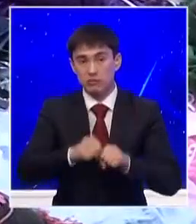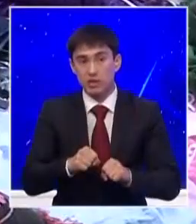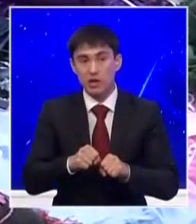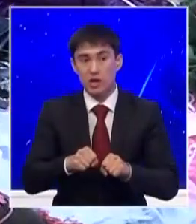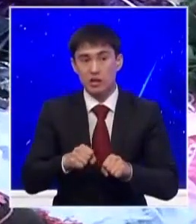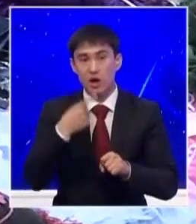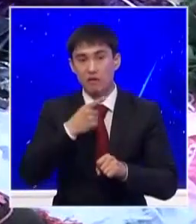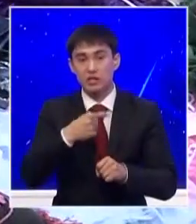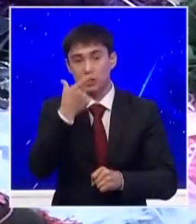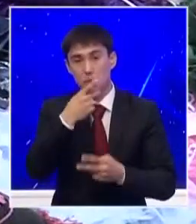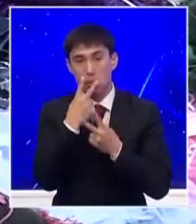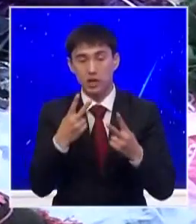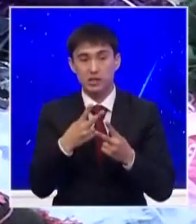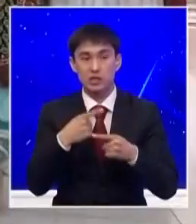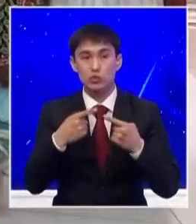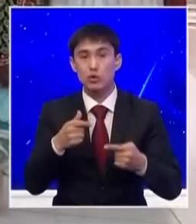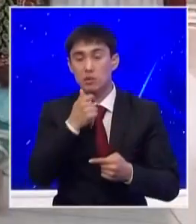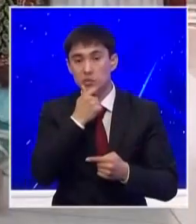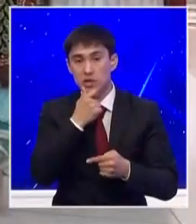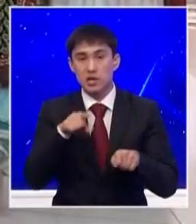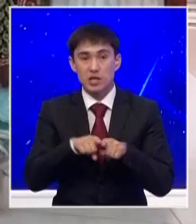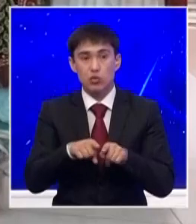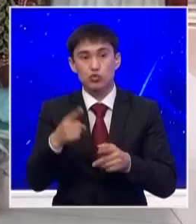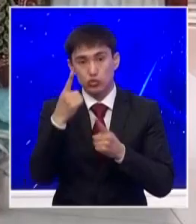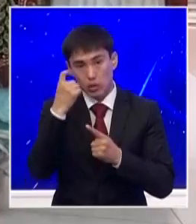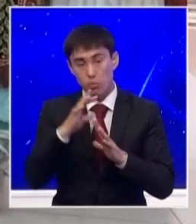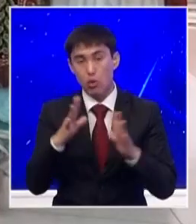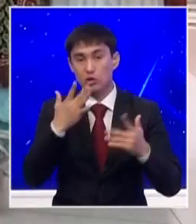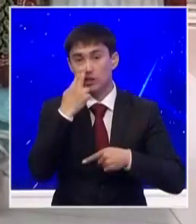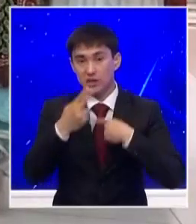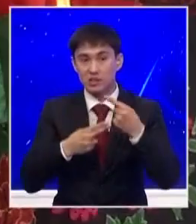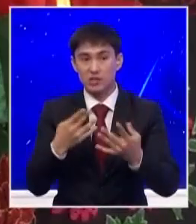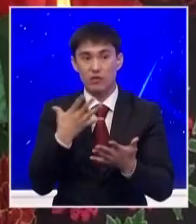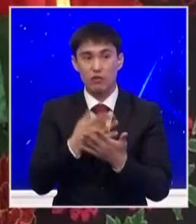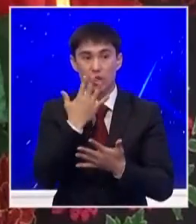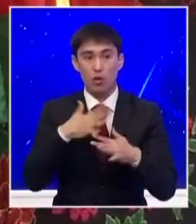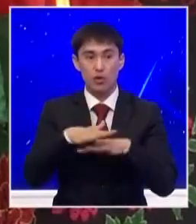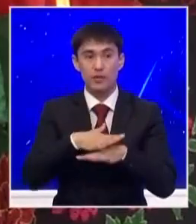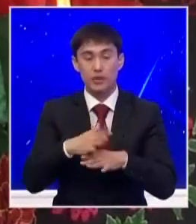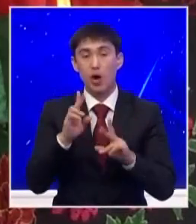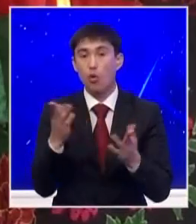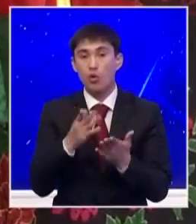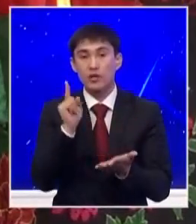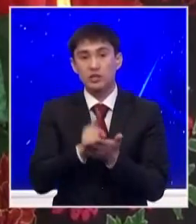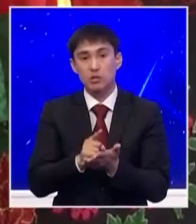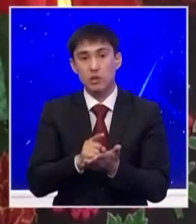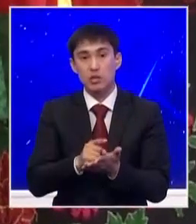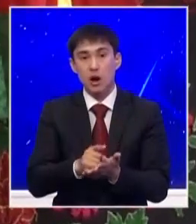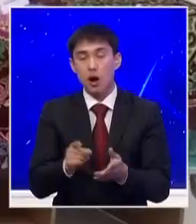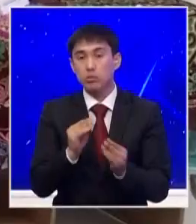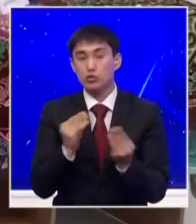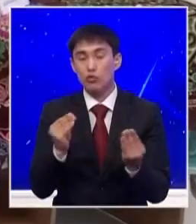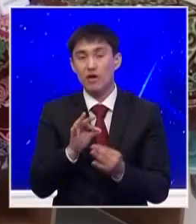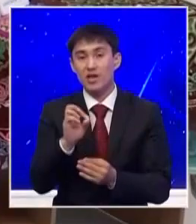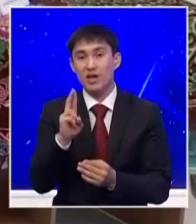только, как говорится, себя показать и на других посмотреть, но и узнать больше о традициях своего народа, а также о том, какой должна быть образцовая